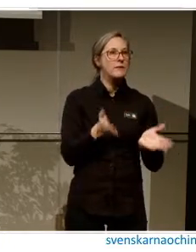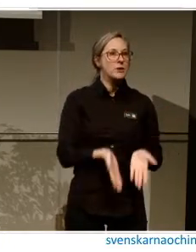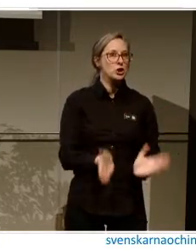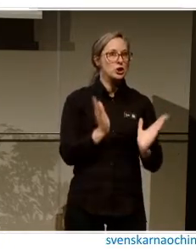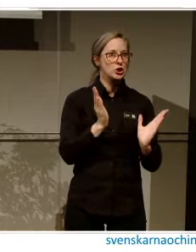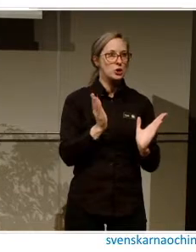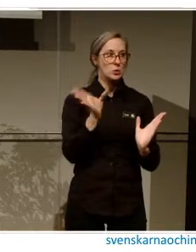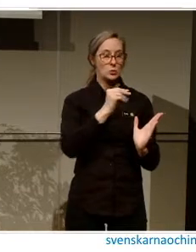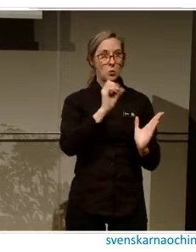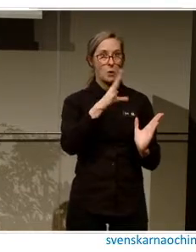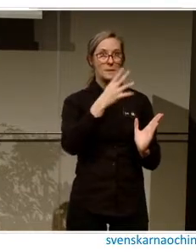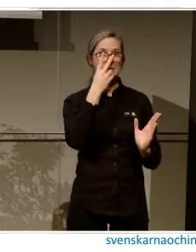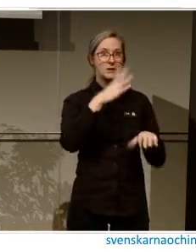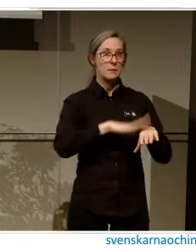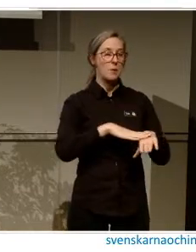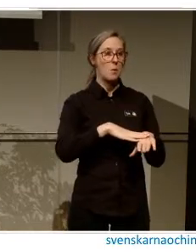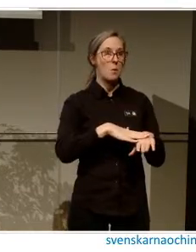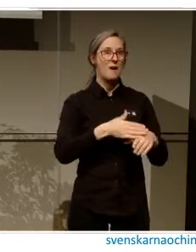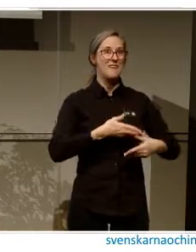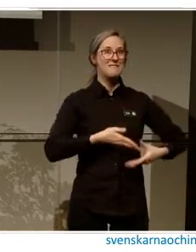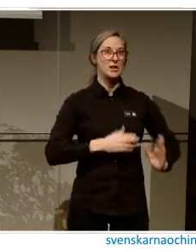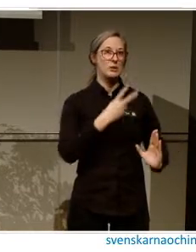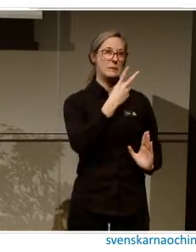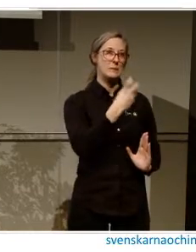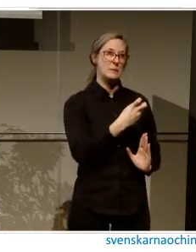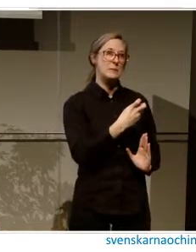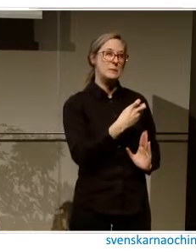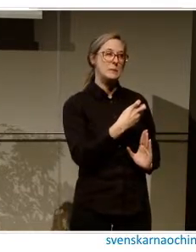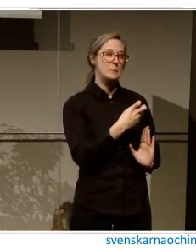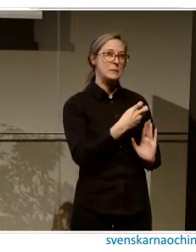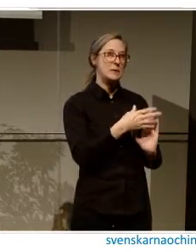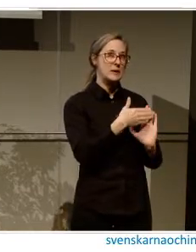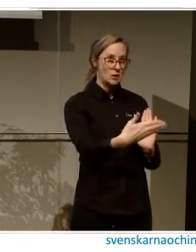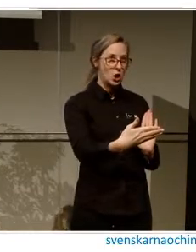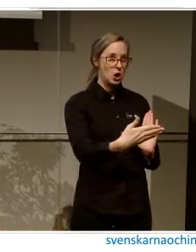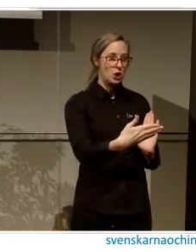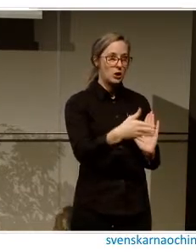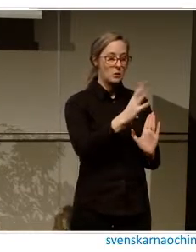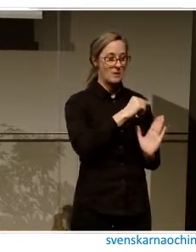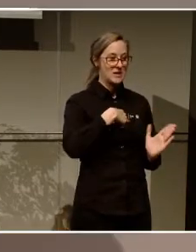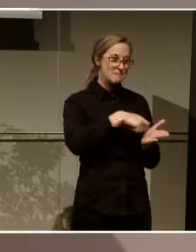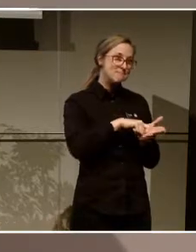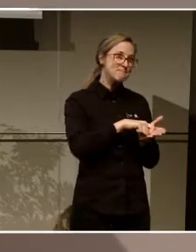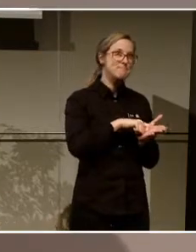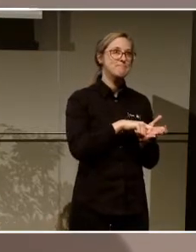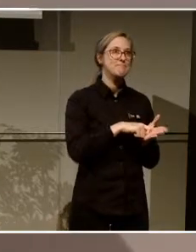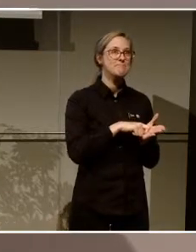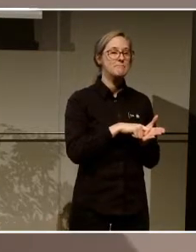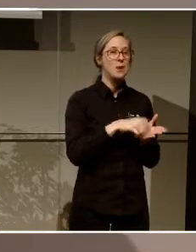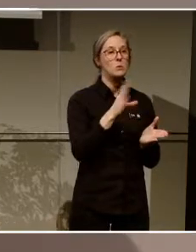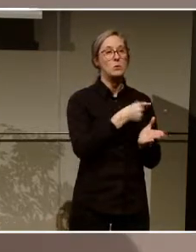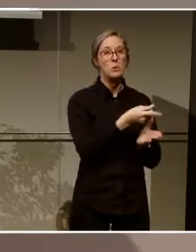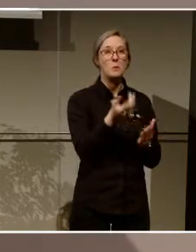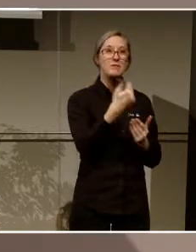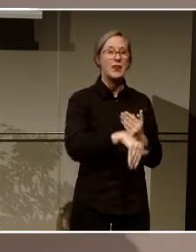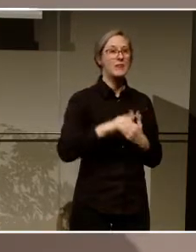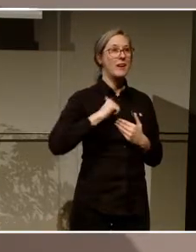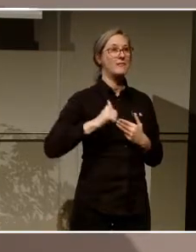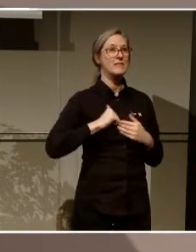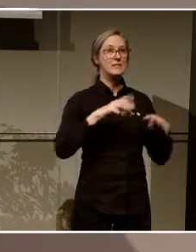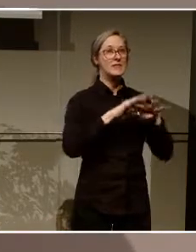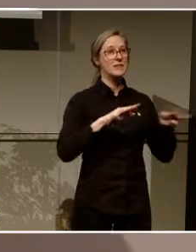på 20-talisterna, den här blåa som är längst upp, när vi började mäta dem i undersökningen så använde de redan internet